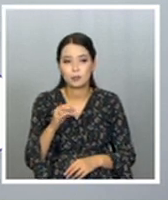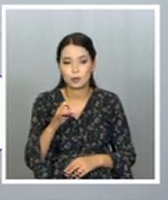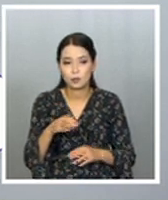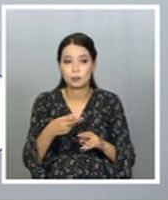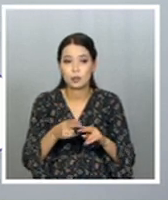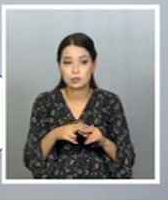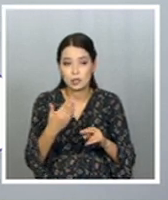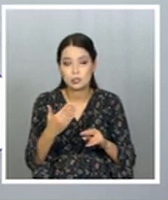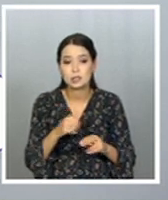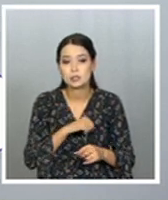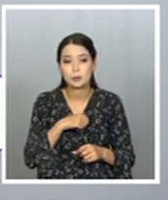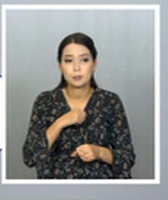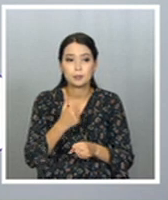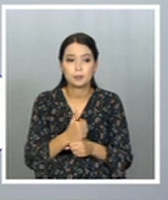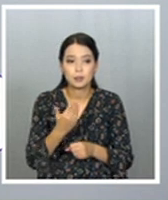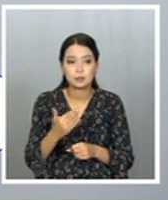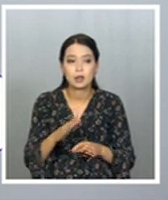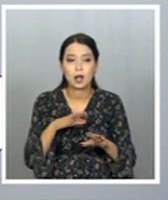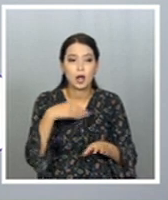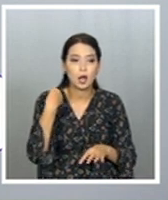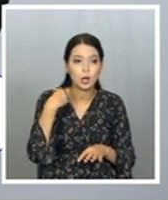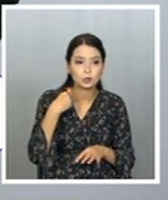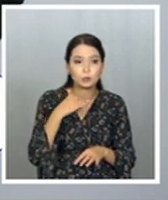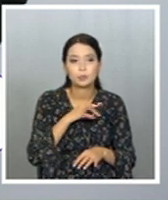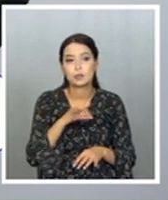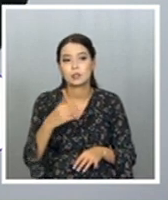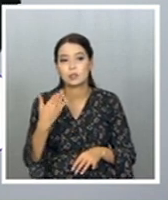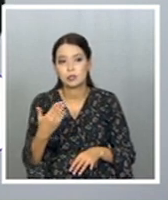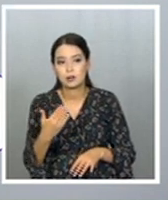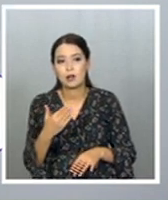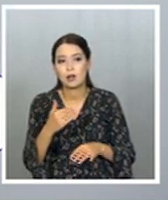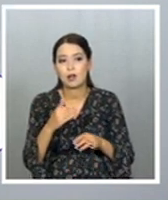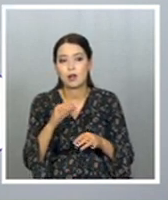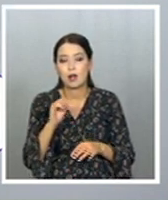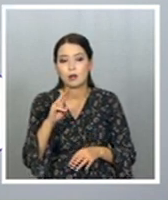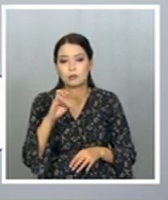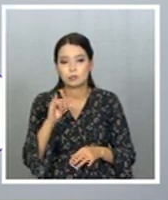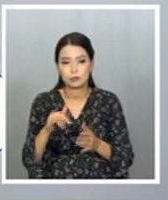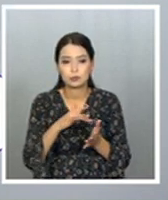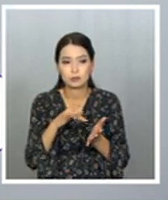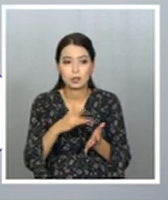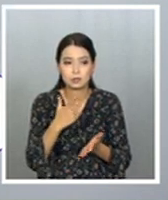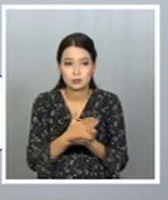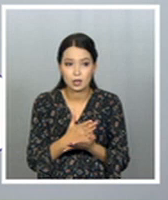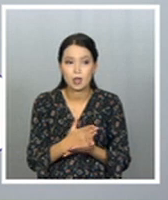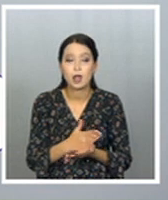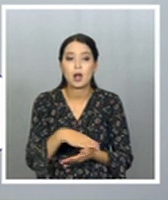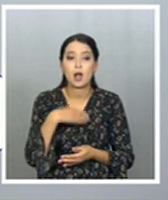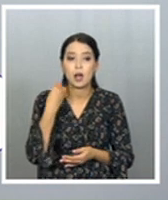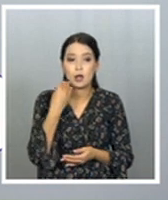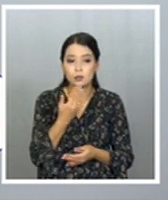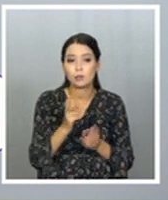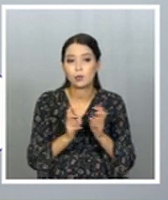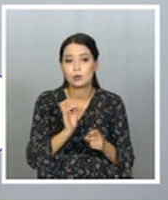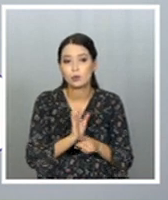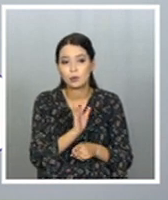ең басты орталықтары Ақтөбе және Ақсу қалаларында орналасқан. Ақтөбеде ферохром өндірісі